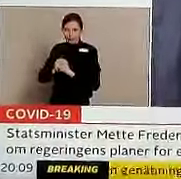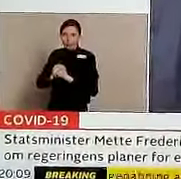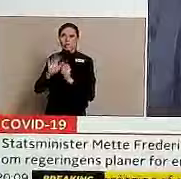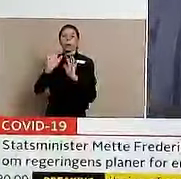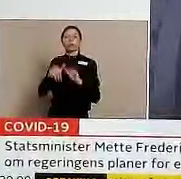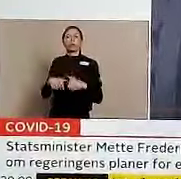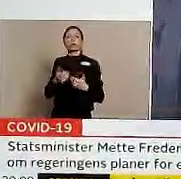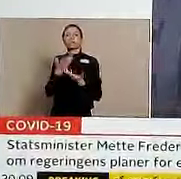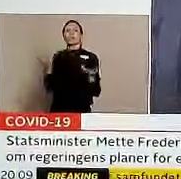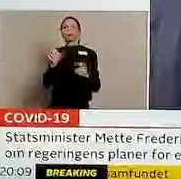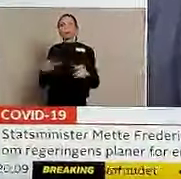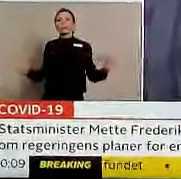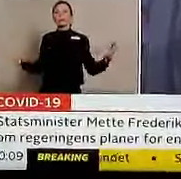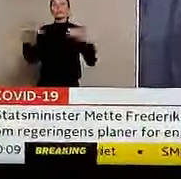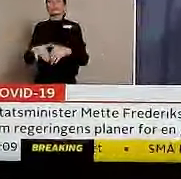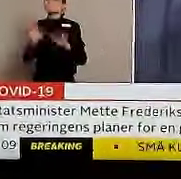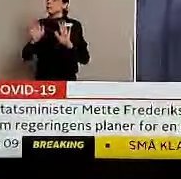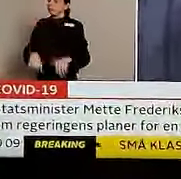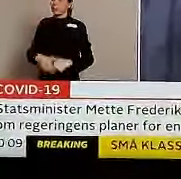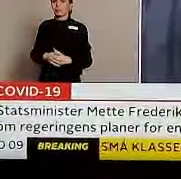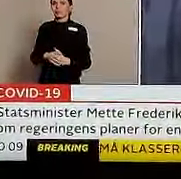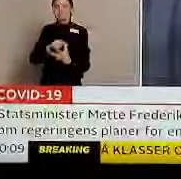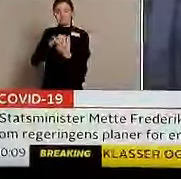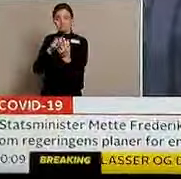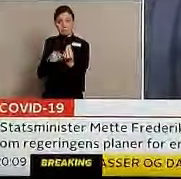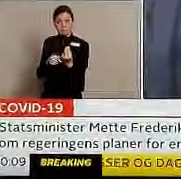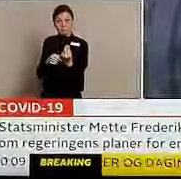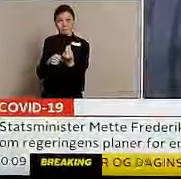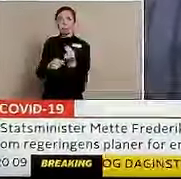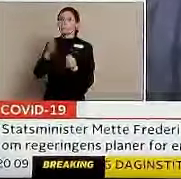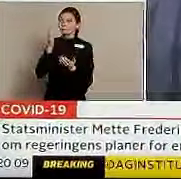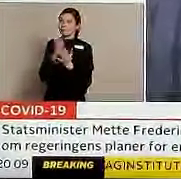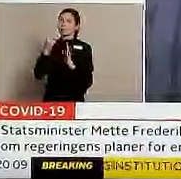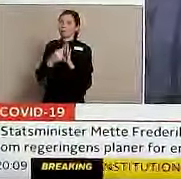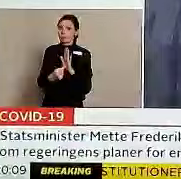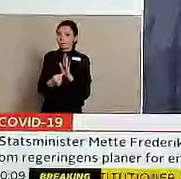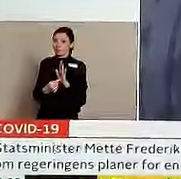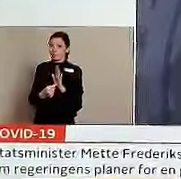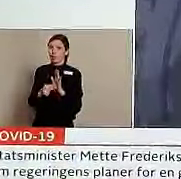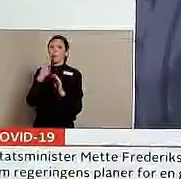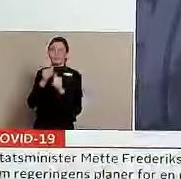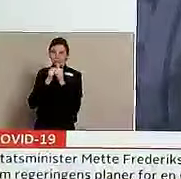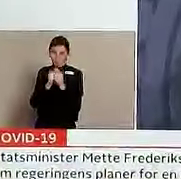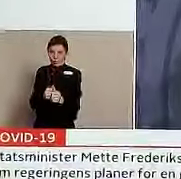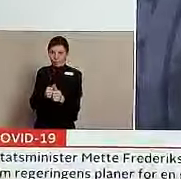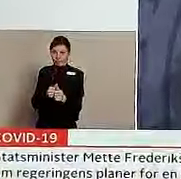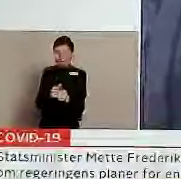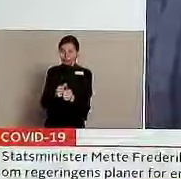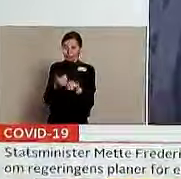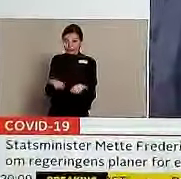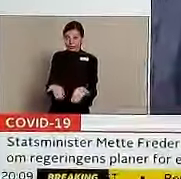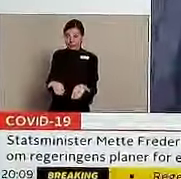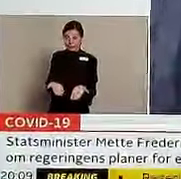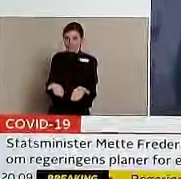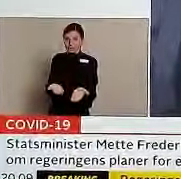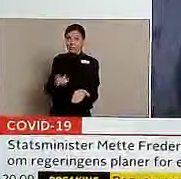أو انخفاض في عدد الإصابات، وهذا هو الذي يحكم على أن تعود الحياة الطبيعية في مملكة الدنمارك،